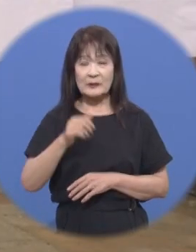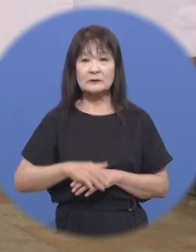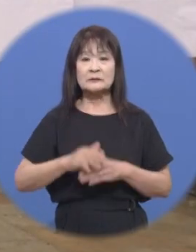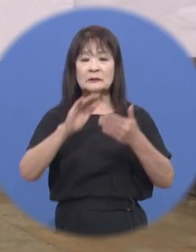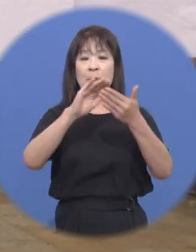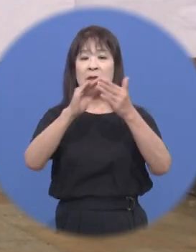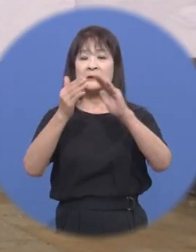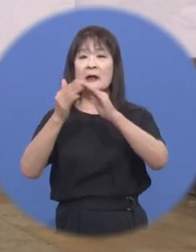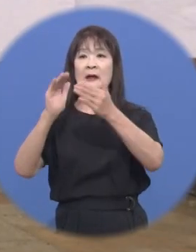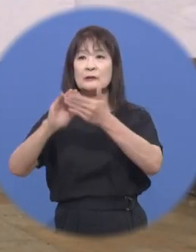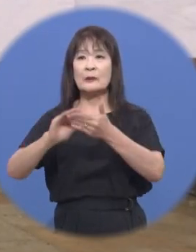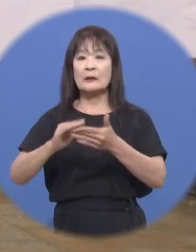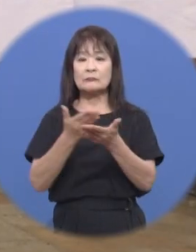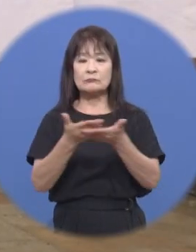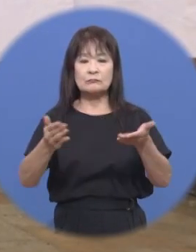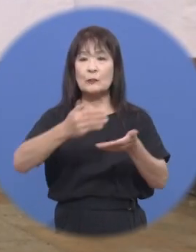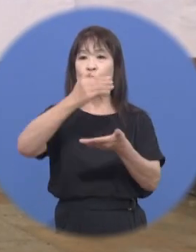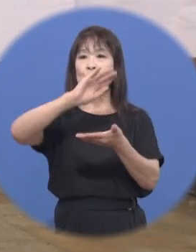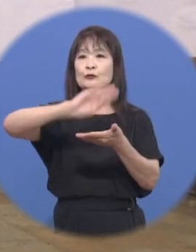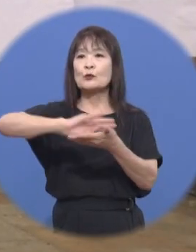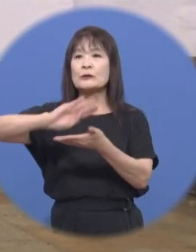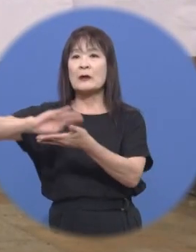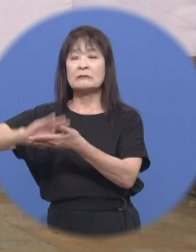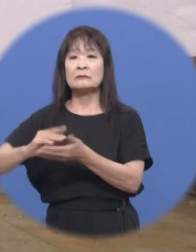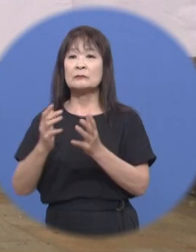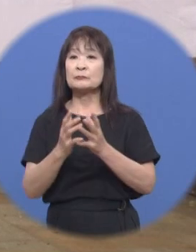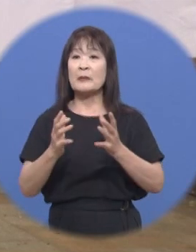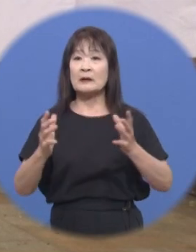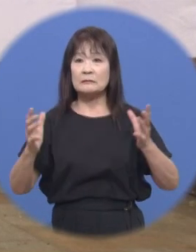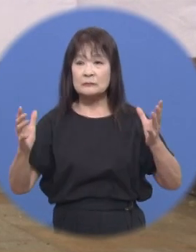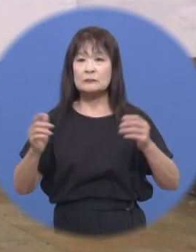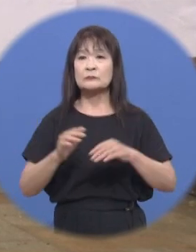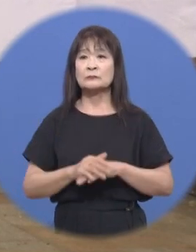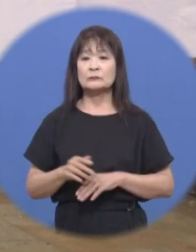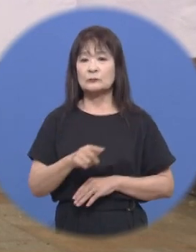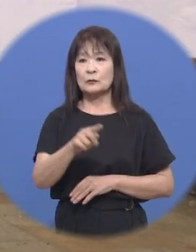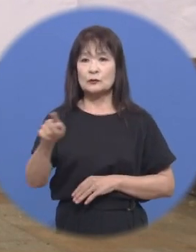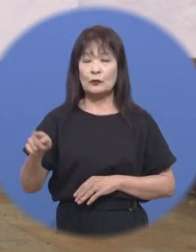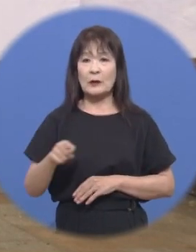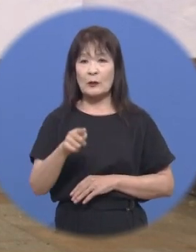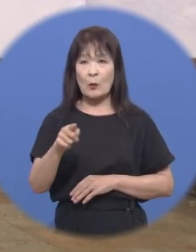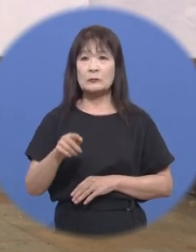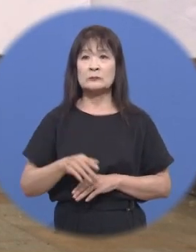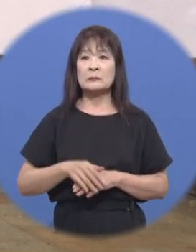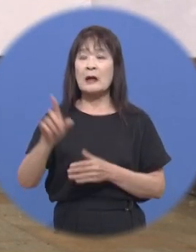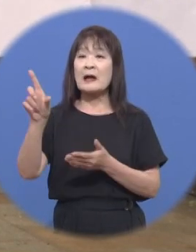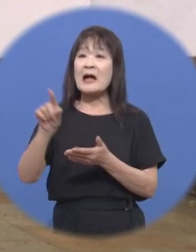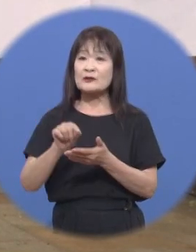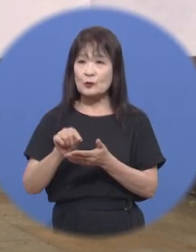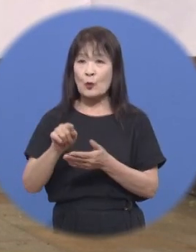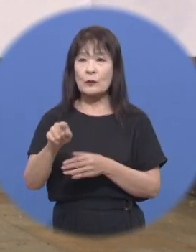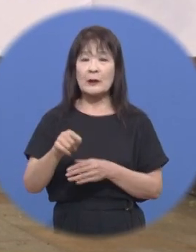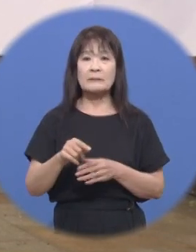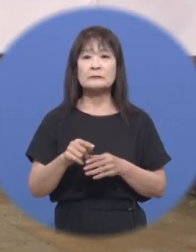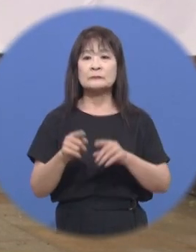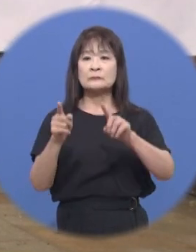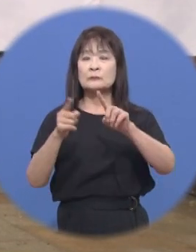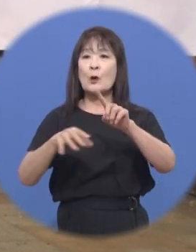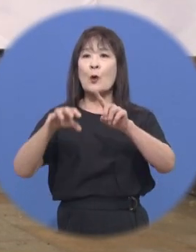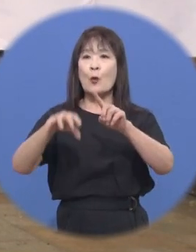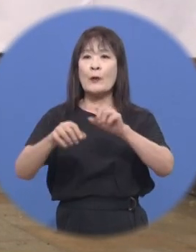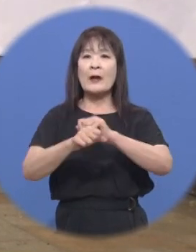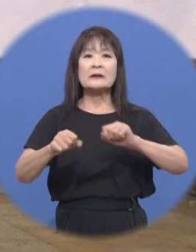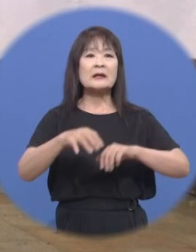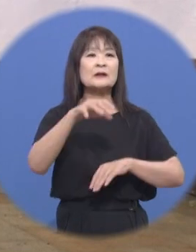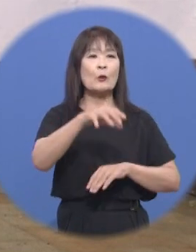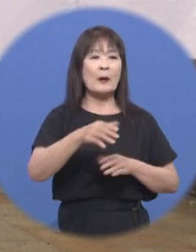街中には多くの有給不動産が存在しています。それらの有給不動産の活用や街中の公園や広